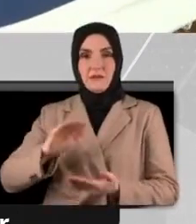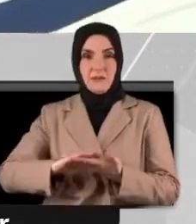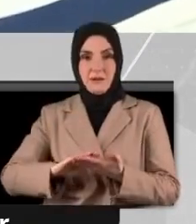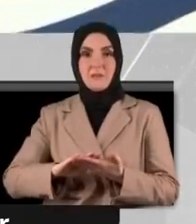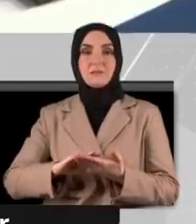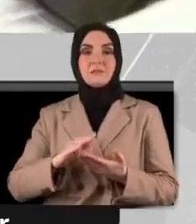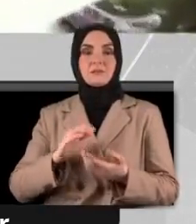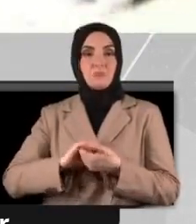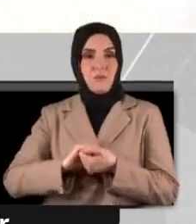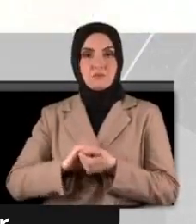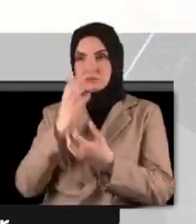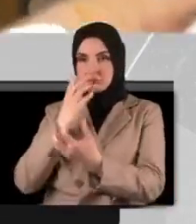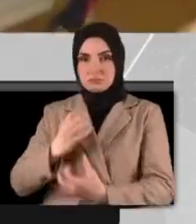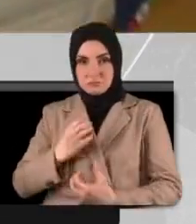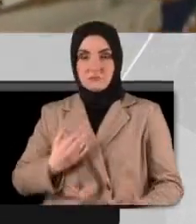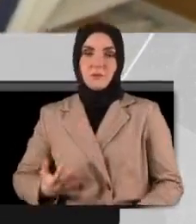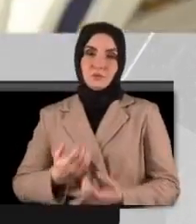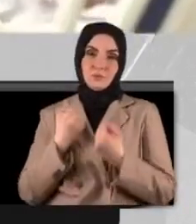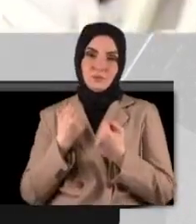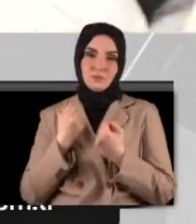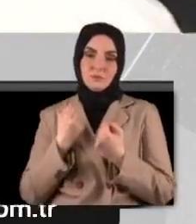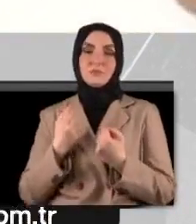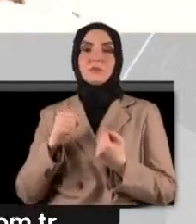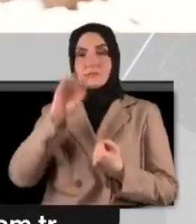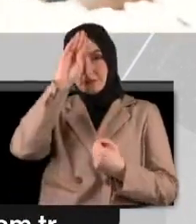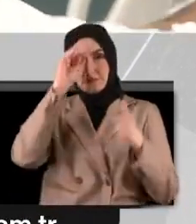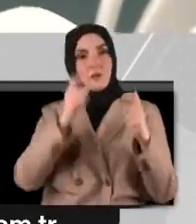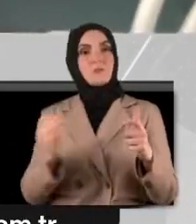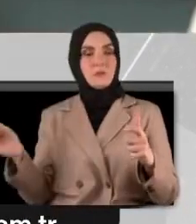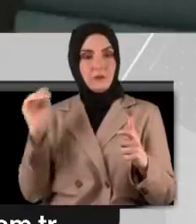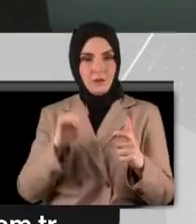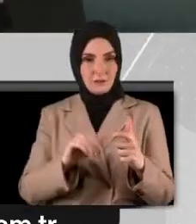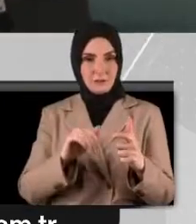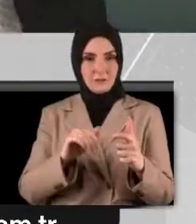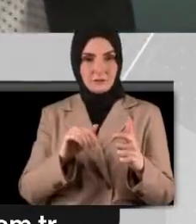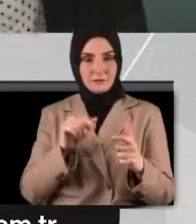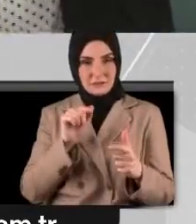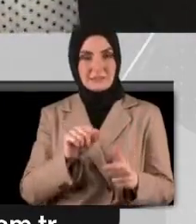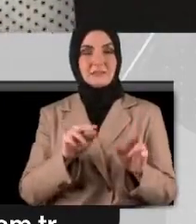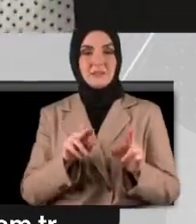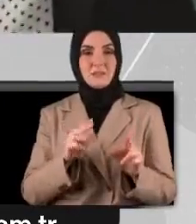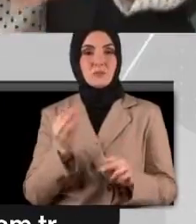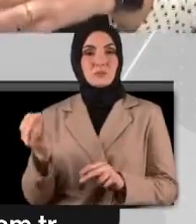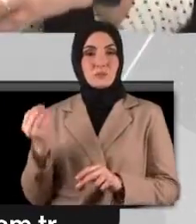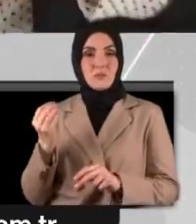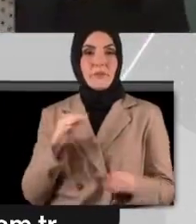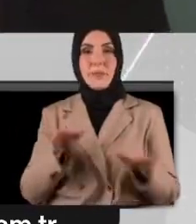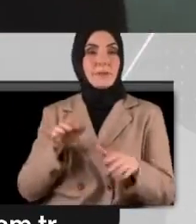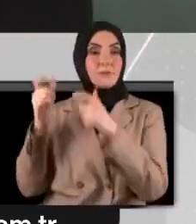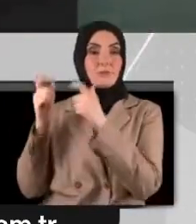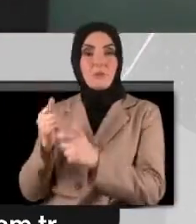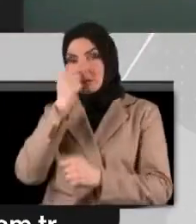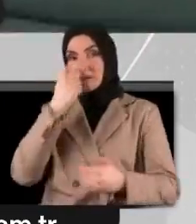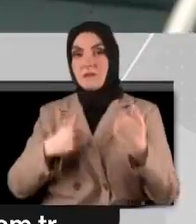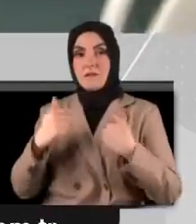kurtuldum. Kurtuldunuz ve İstanbul'a buraya geldiniz. Birçok yine deprem bölgesinden yaralı da hocam burada hastanede.